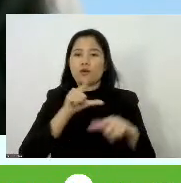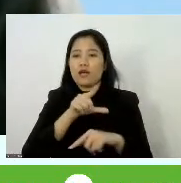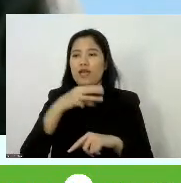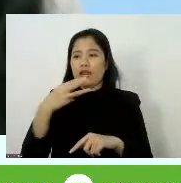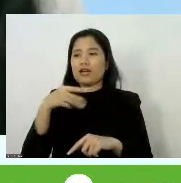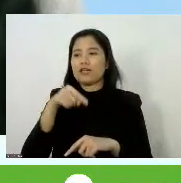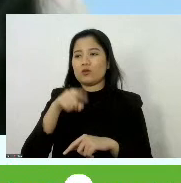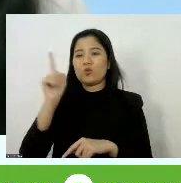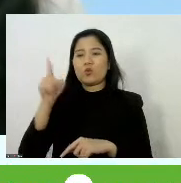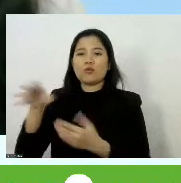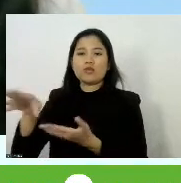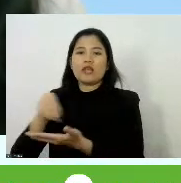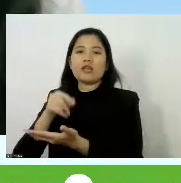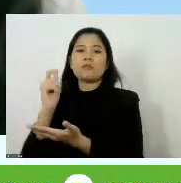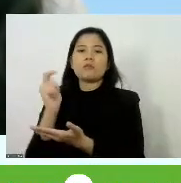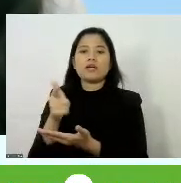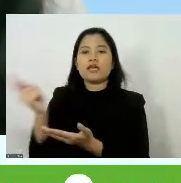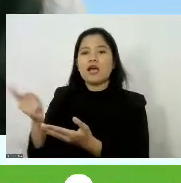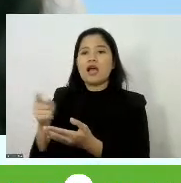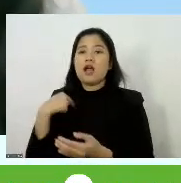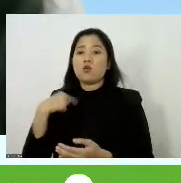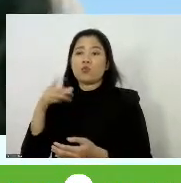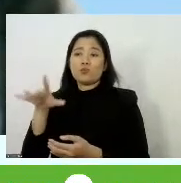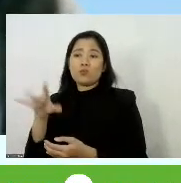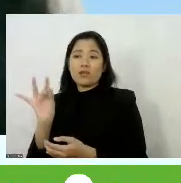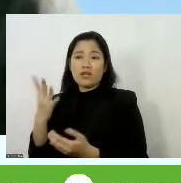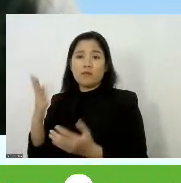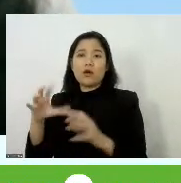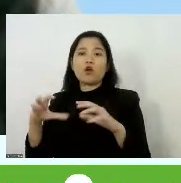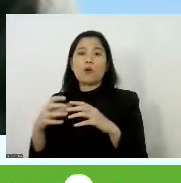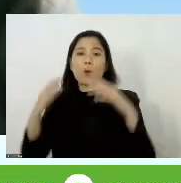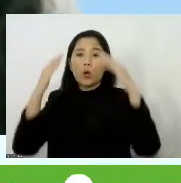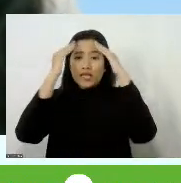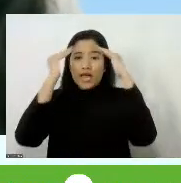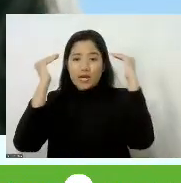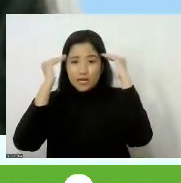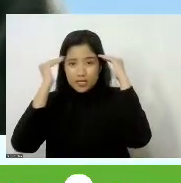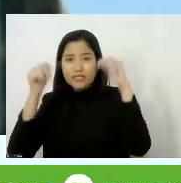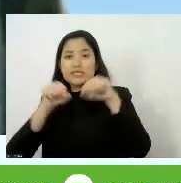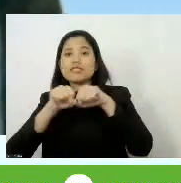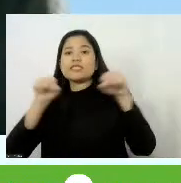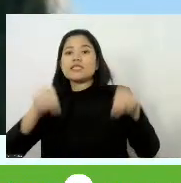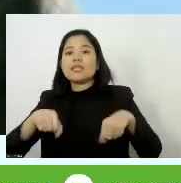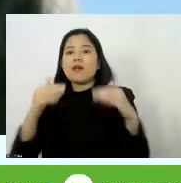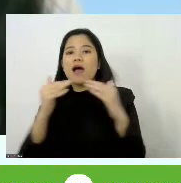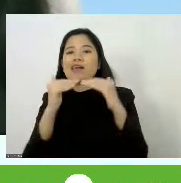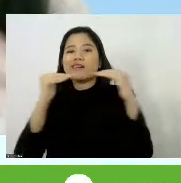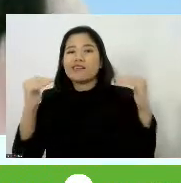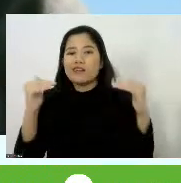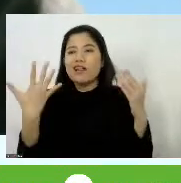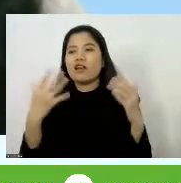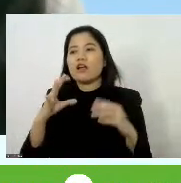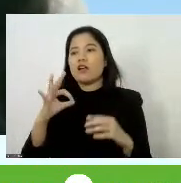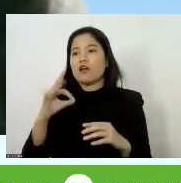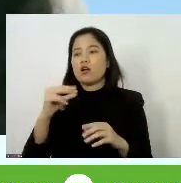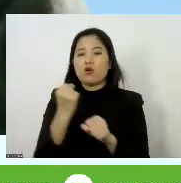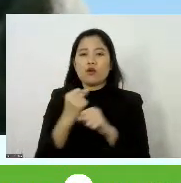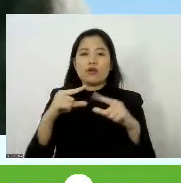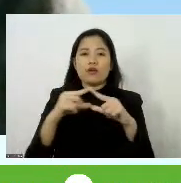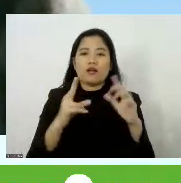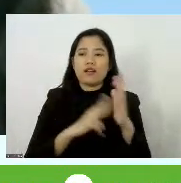Aku pilih kelompok-kelompok Tani yang adil sistemnya dan mereka juga organik atau berusaha lebih